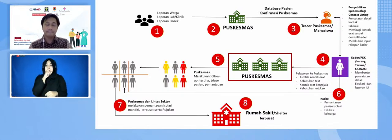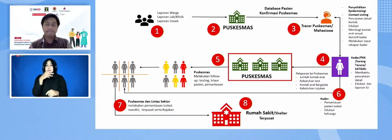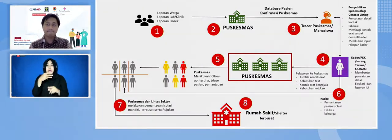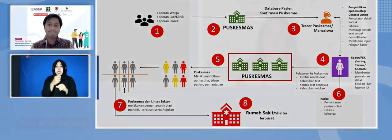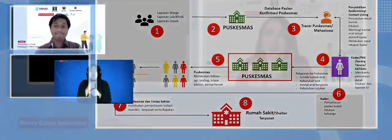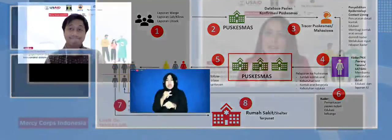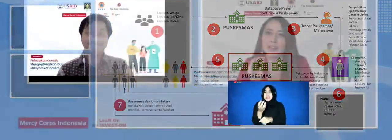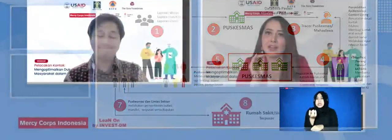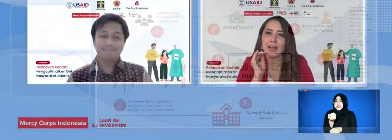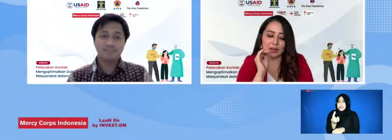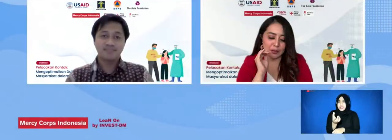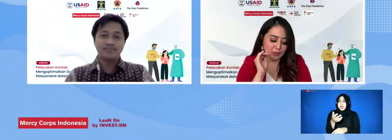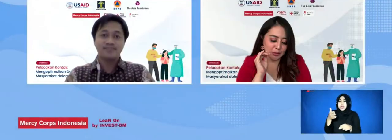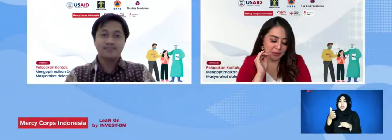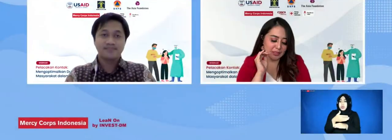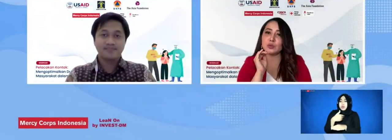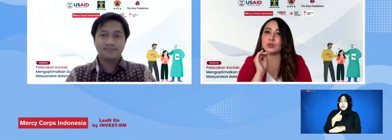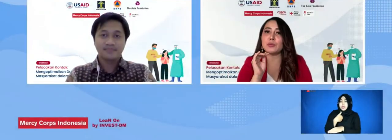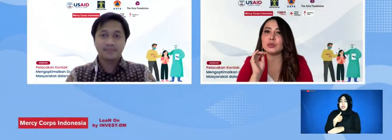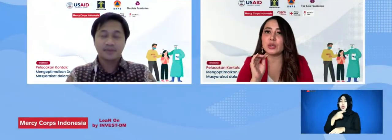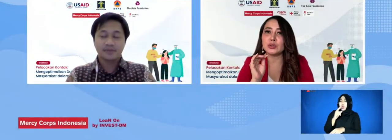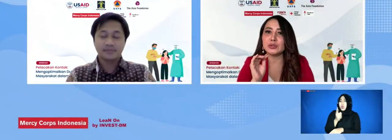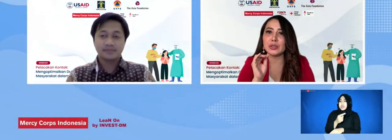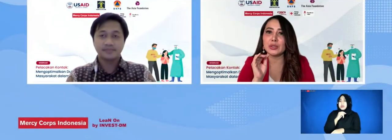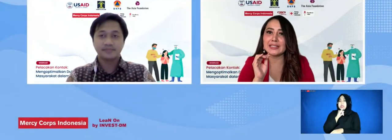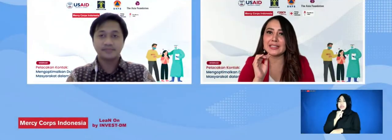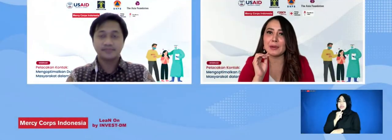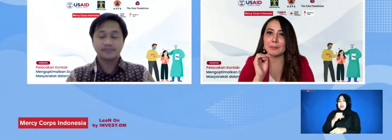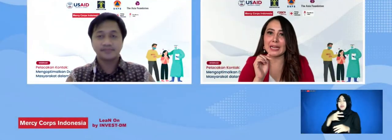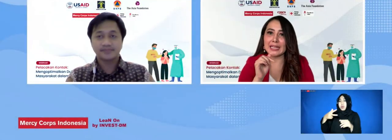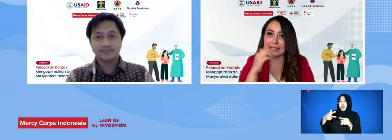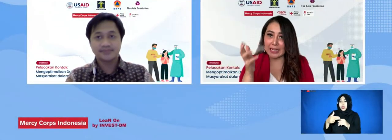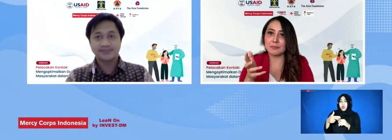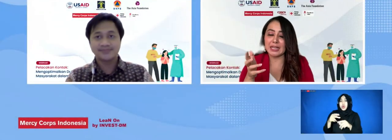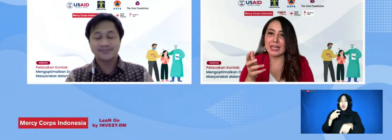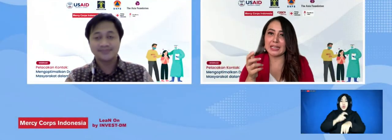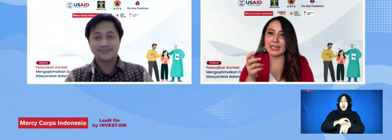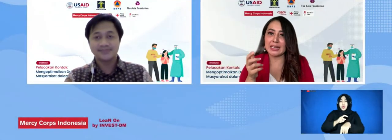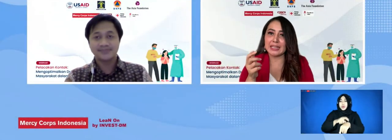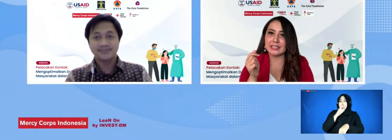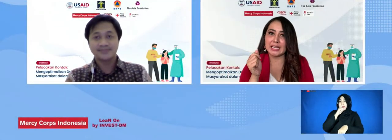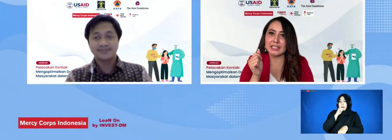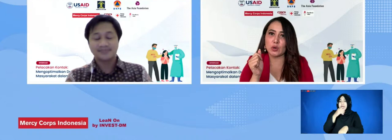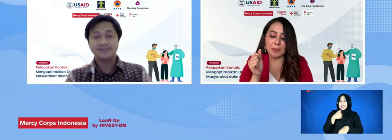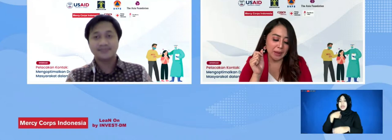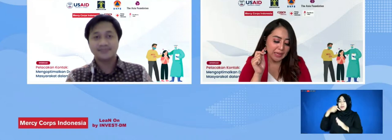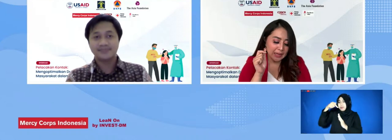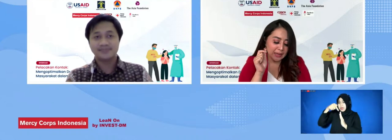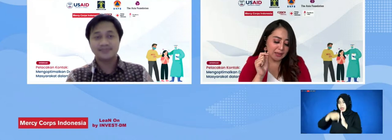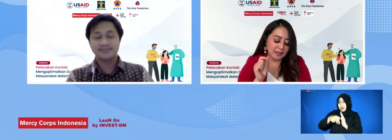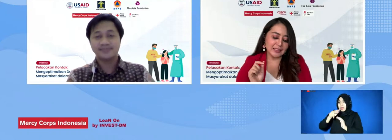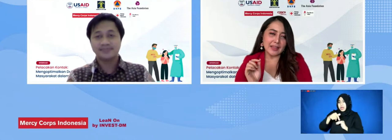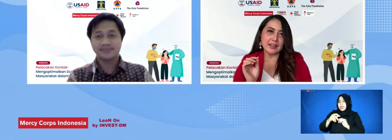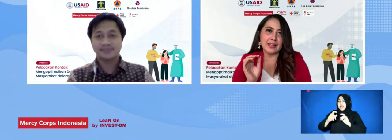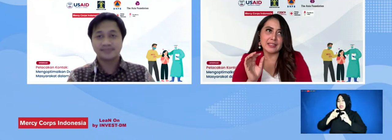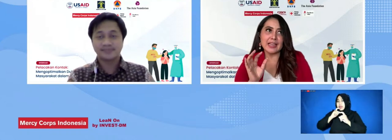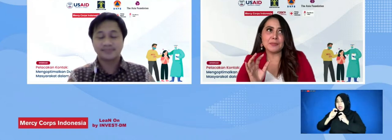sebelum saya harus izin untuk memotong durasi Bapak, nanti kita akan bedah lagi di sesi tanya-jawab.